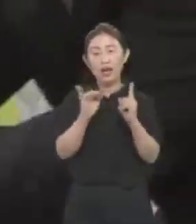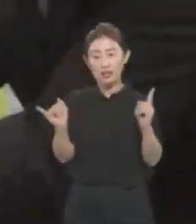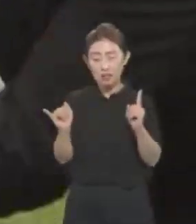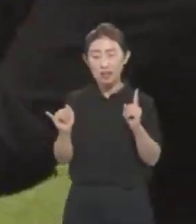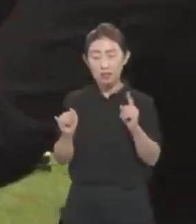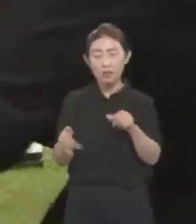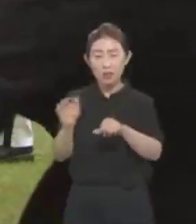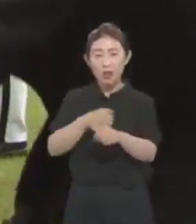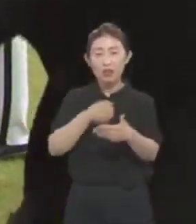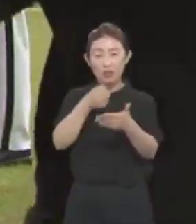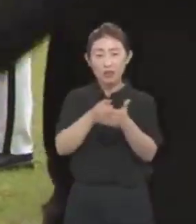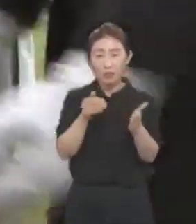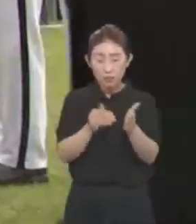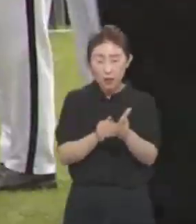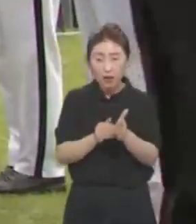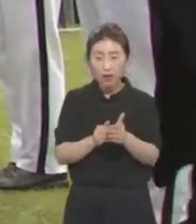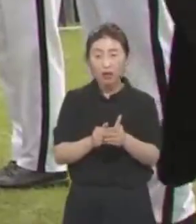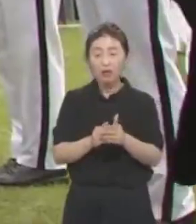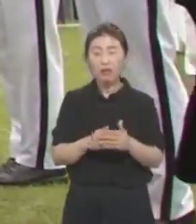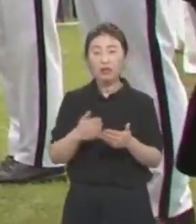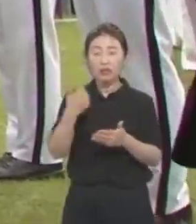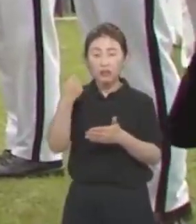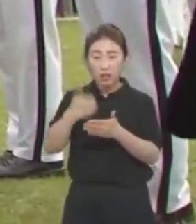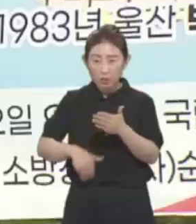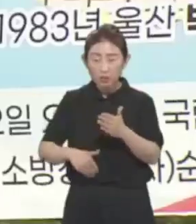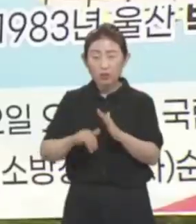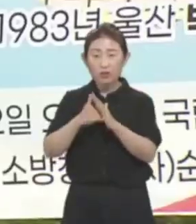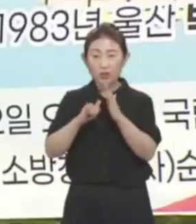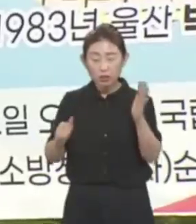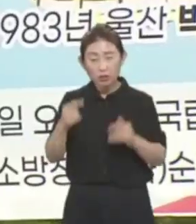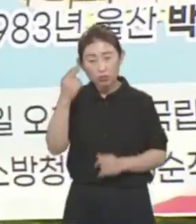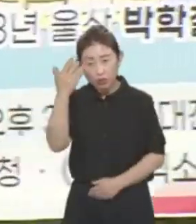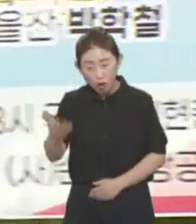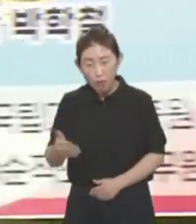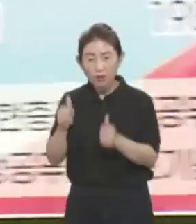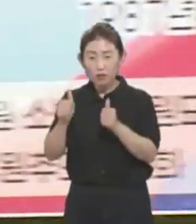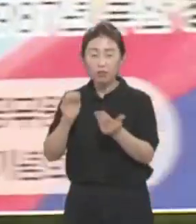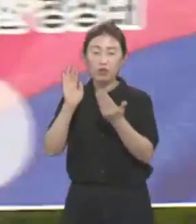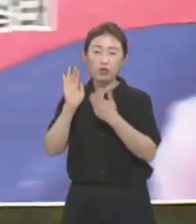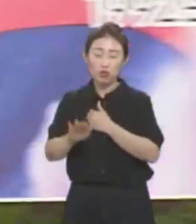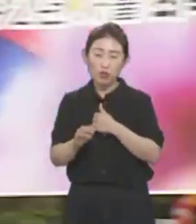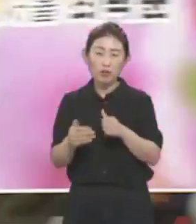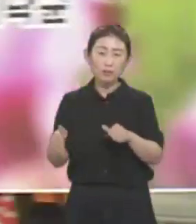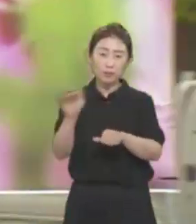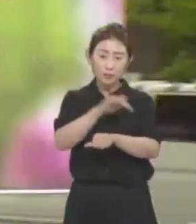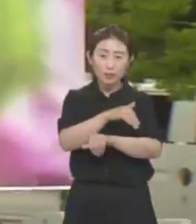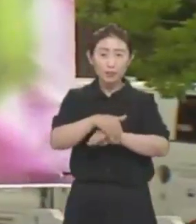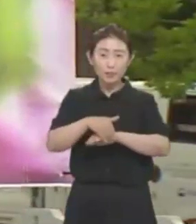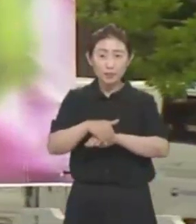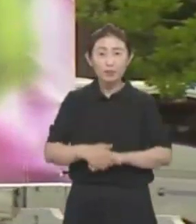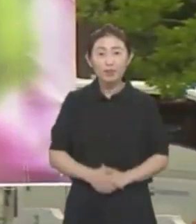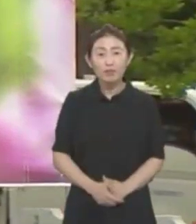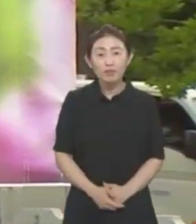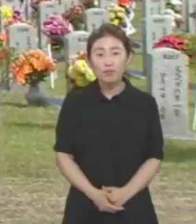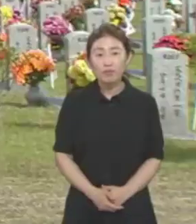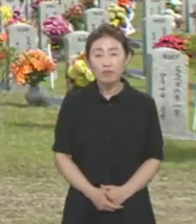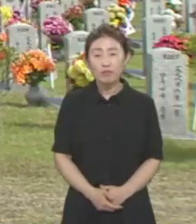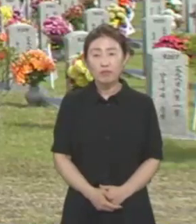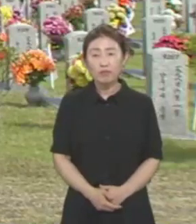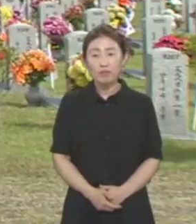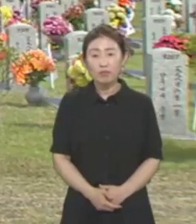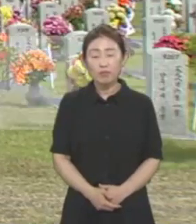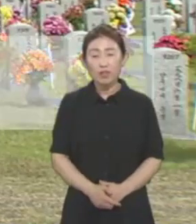안장이 확정됐고 다른 유가족들도 안장 의사를 묻고 심사를 통해 안장을 진행하기로 했습니다.